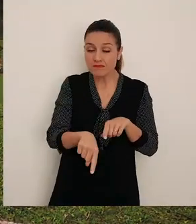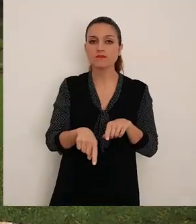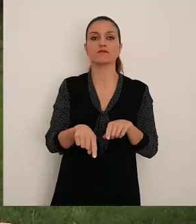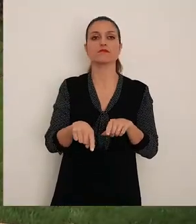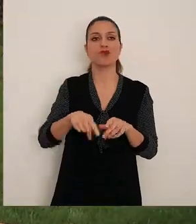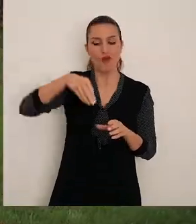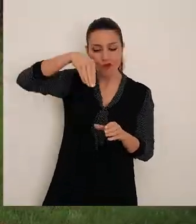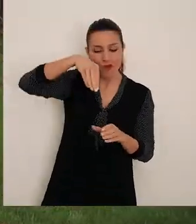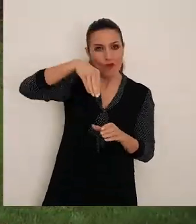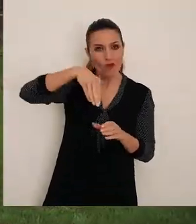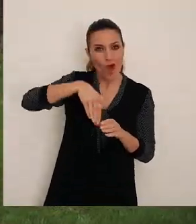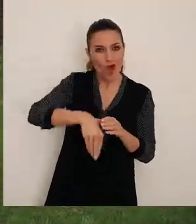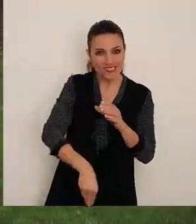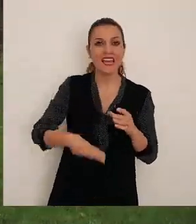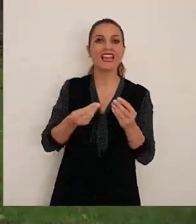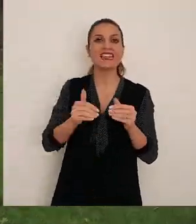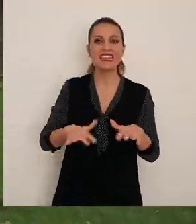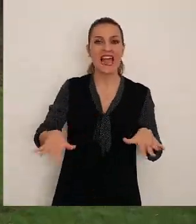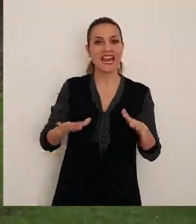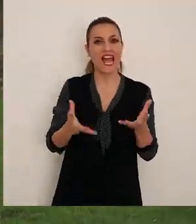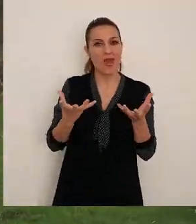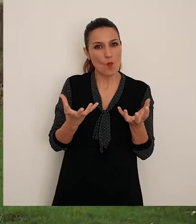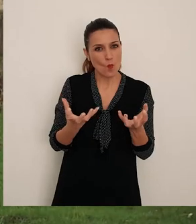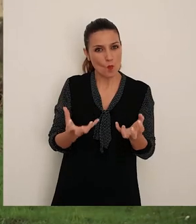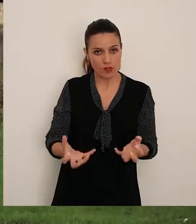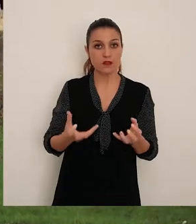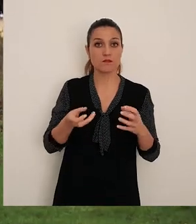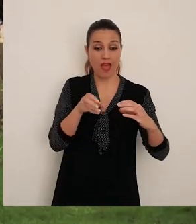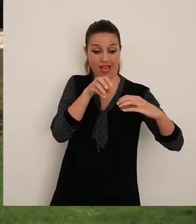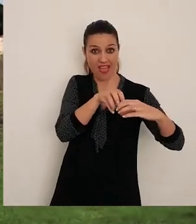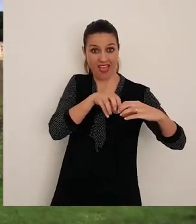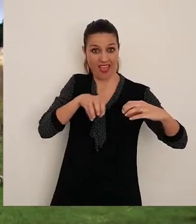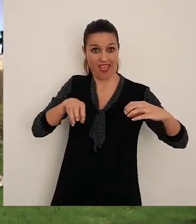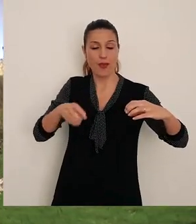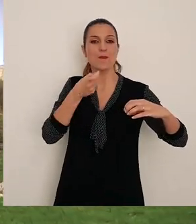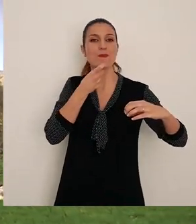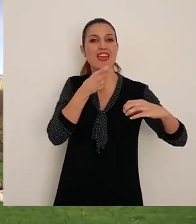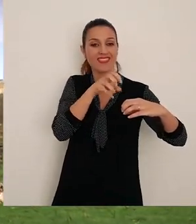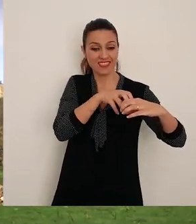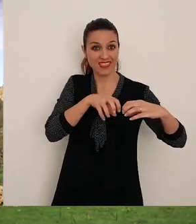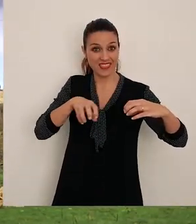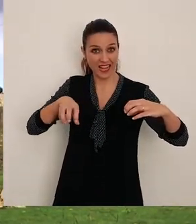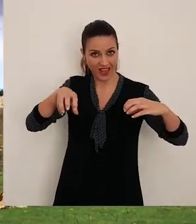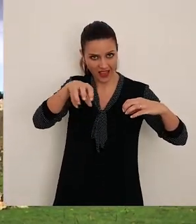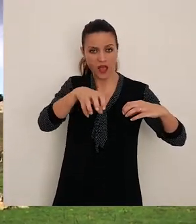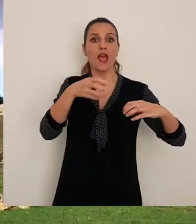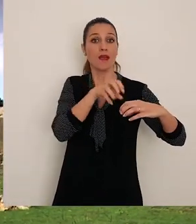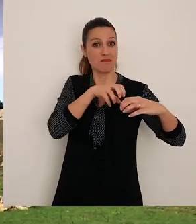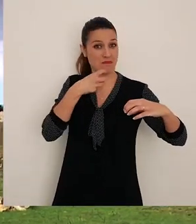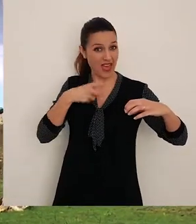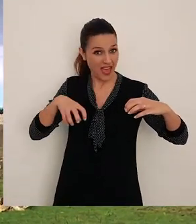era caratterizzata da una fossa in terreni permeabili, rivestita con pietrame a secco, richiamando la tecnica costruttiva delle